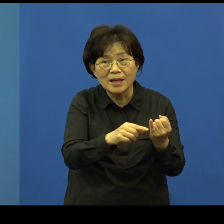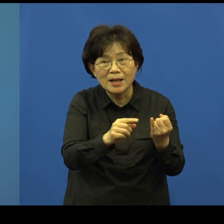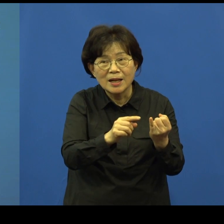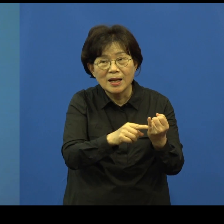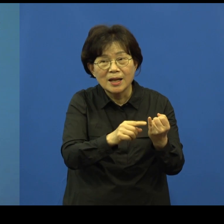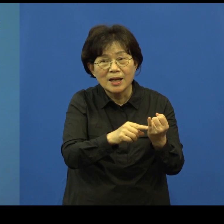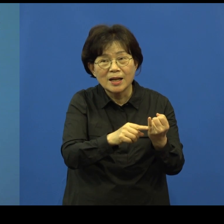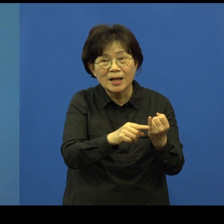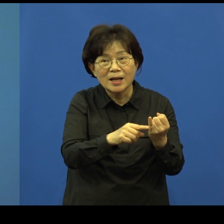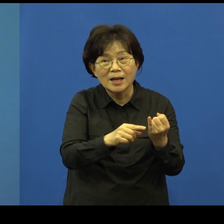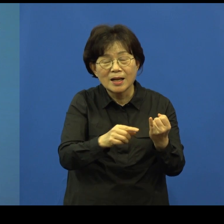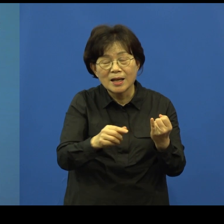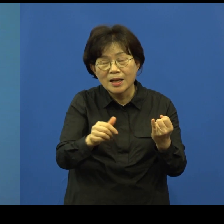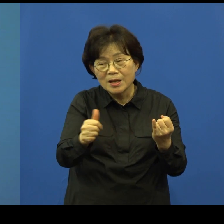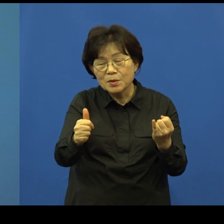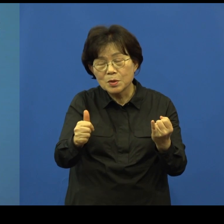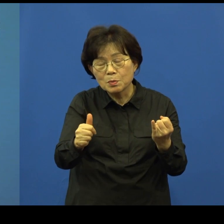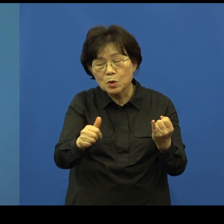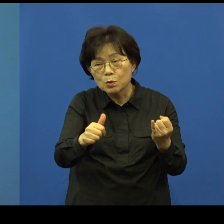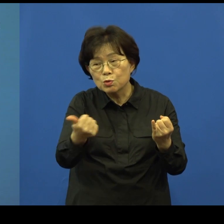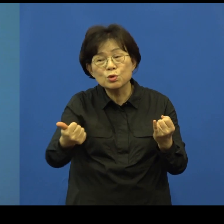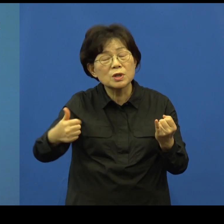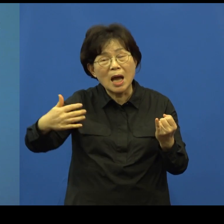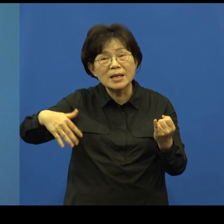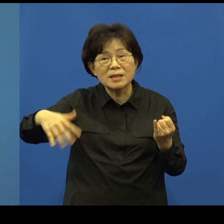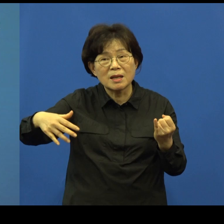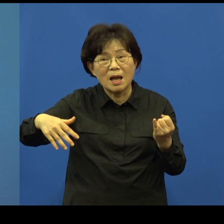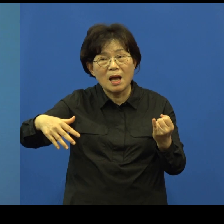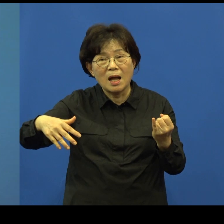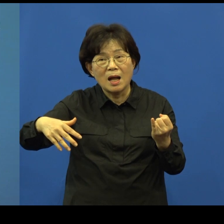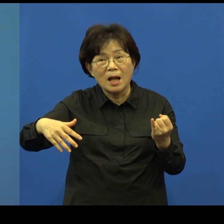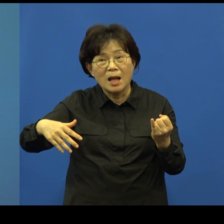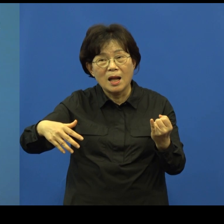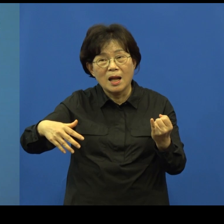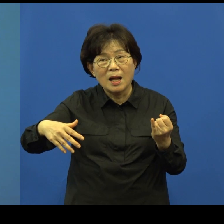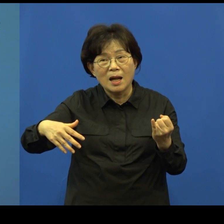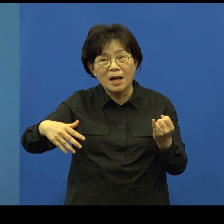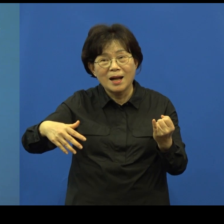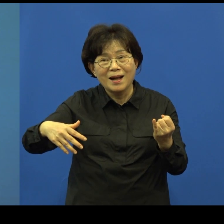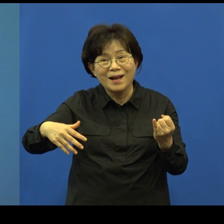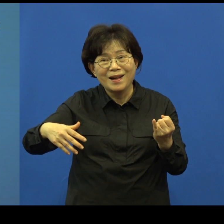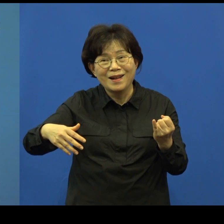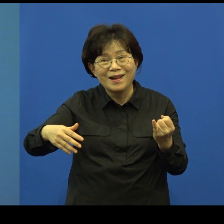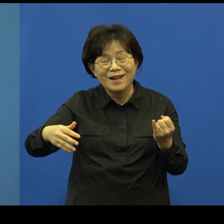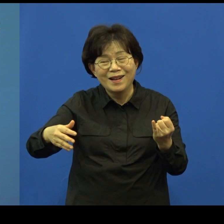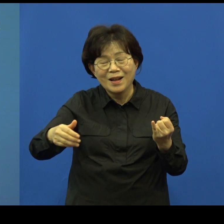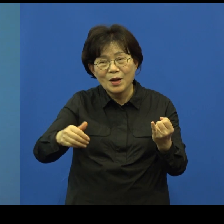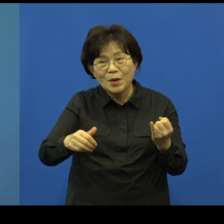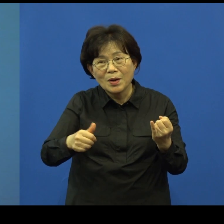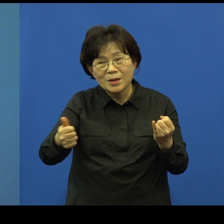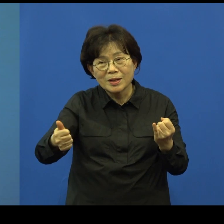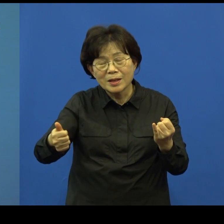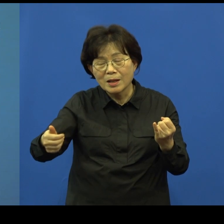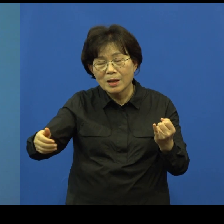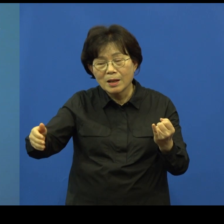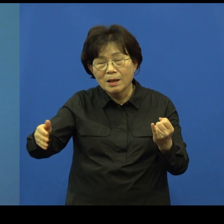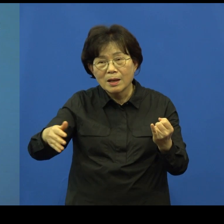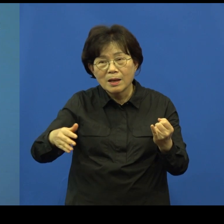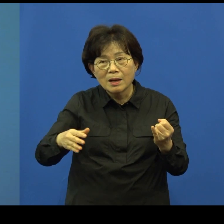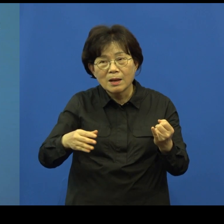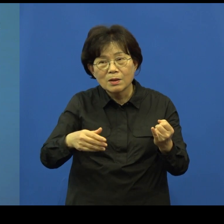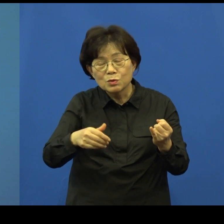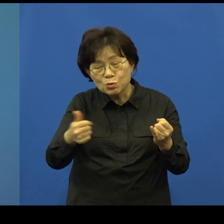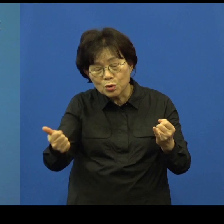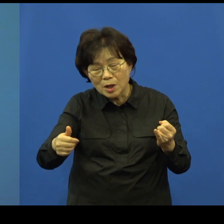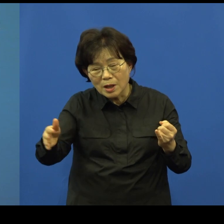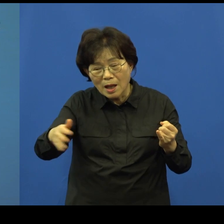하는데 그 줄을 밟고 있는 거를 좀 이렇게 밟지 말라고 손을 하니까 부인이